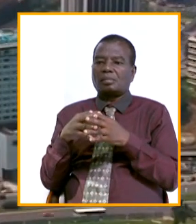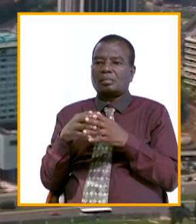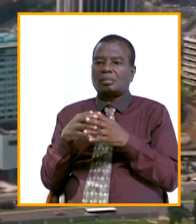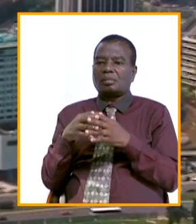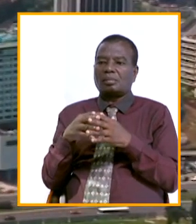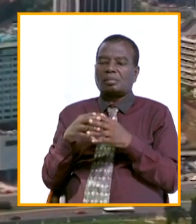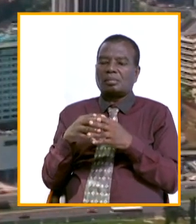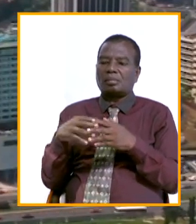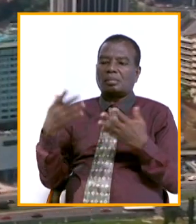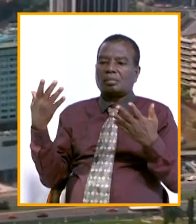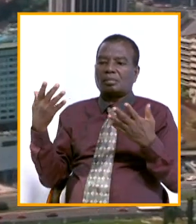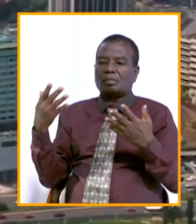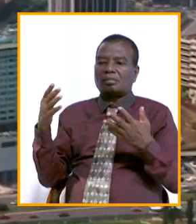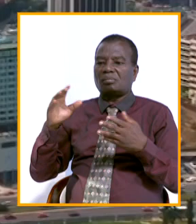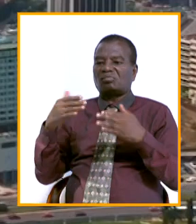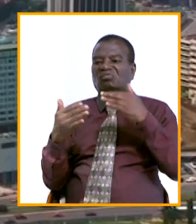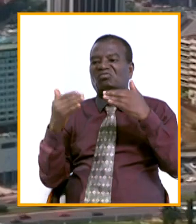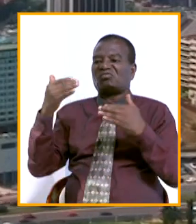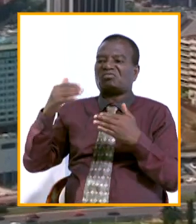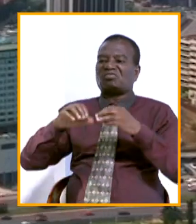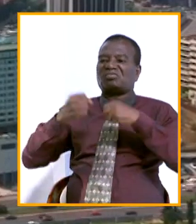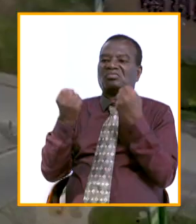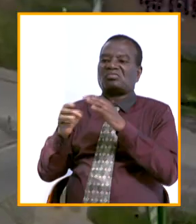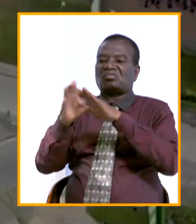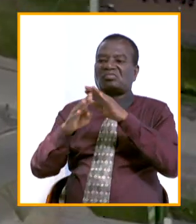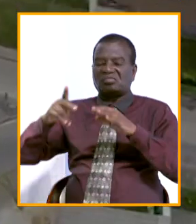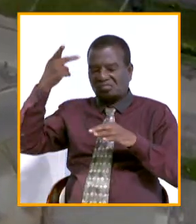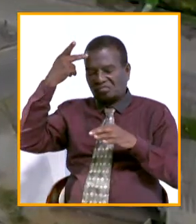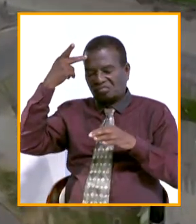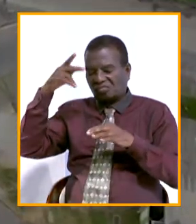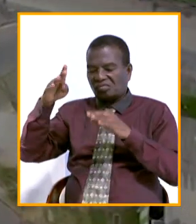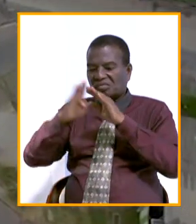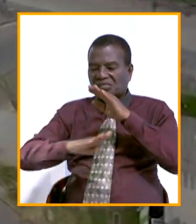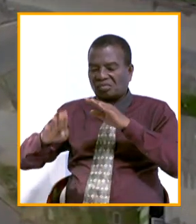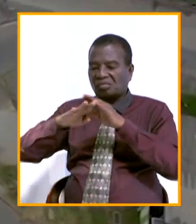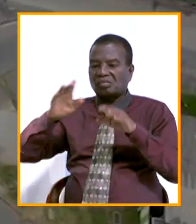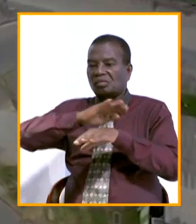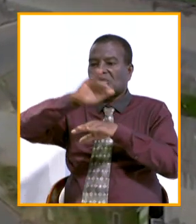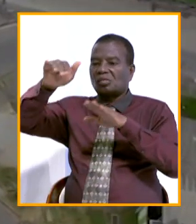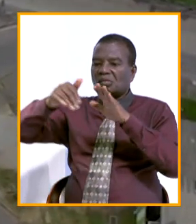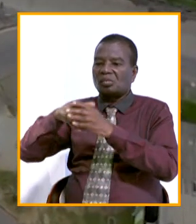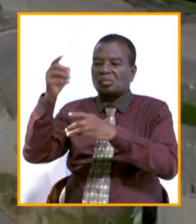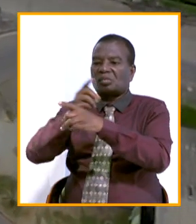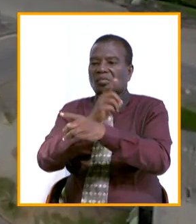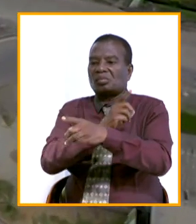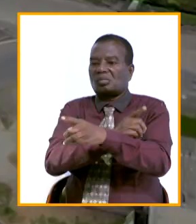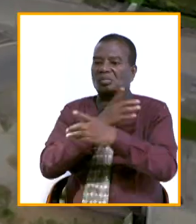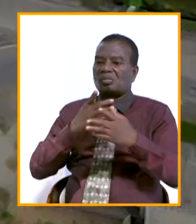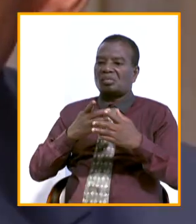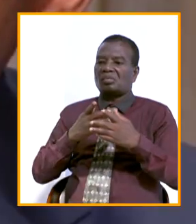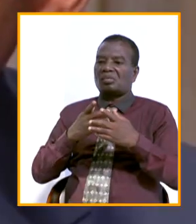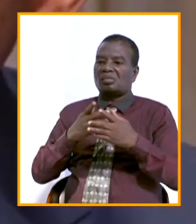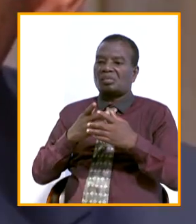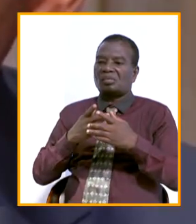La stabilité sociopolitique, voilà la base de tout développement et l'un des acquis majeurs de la Côte d'Ivoire ces dernières